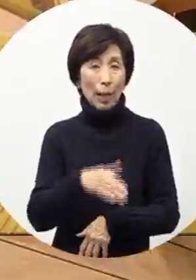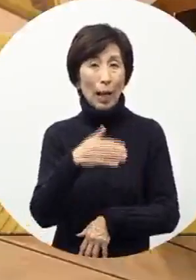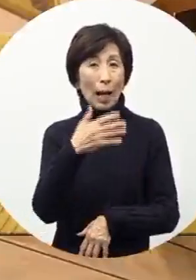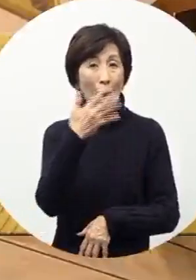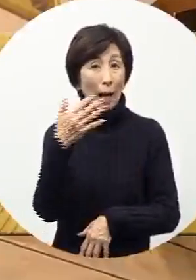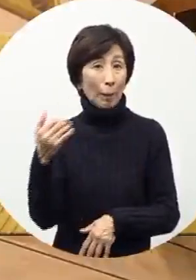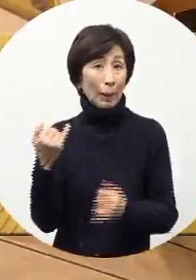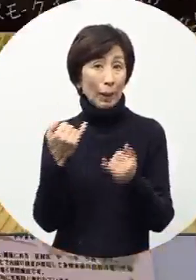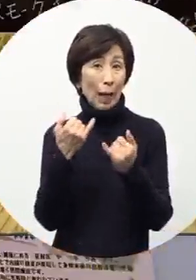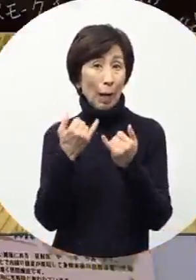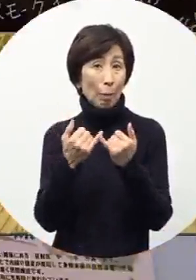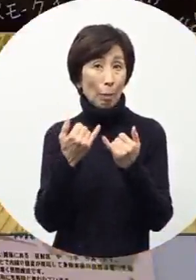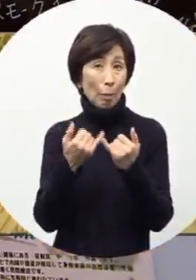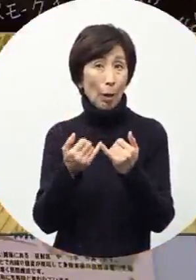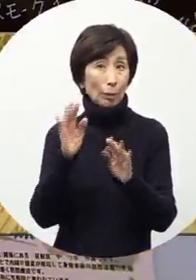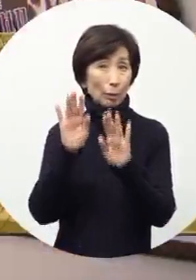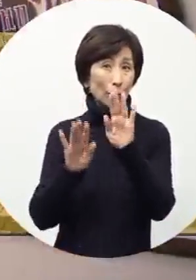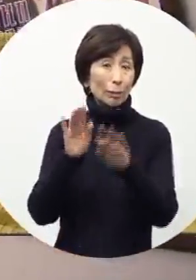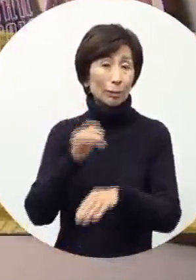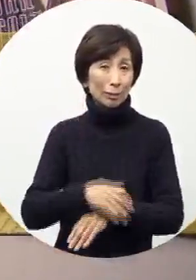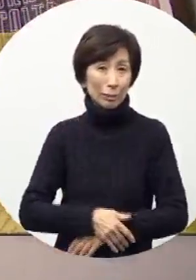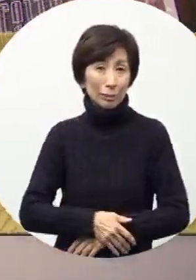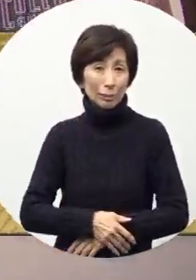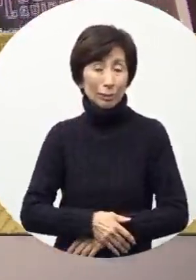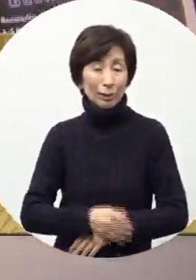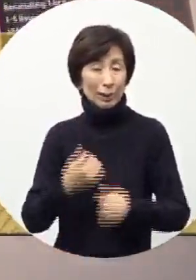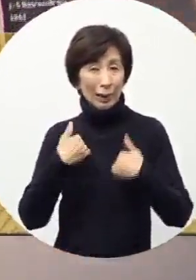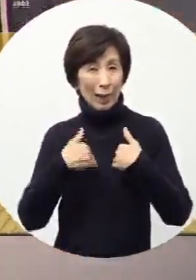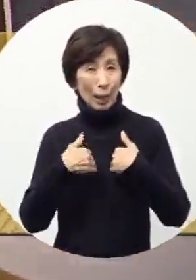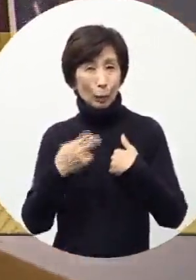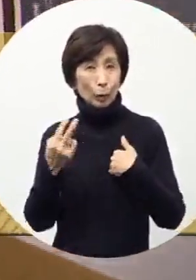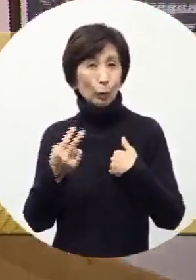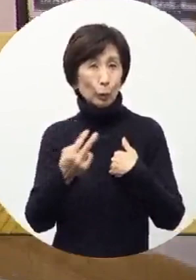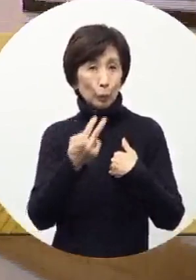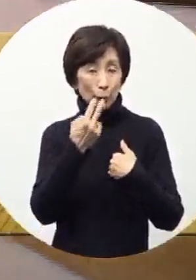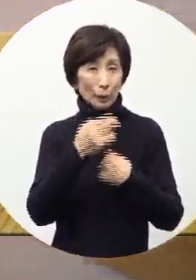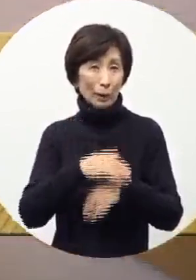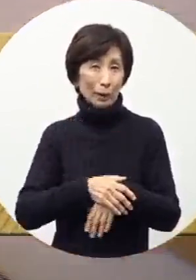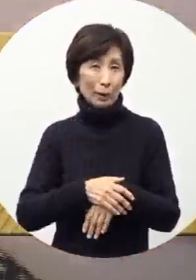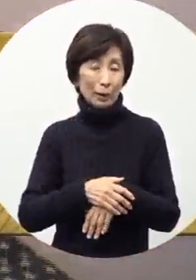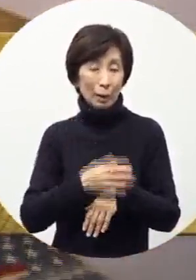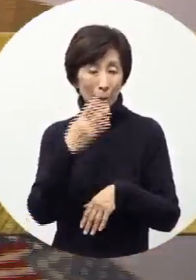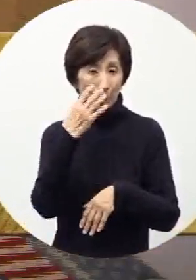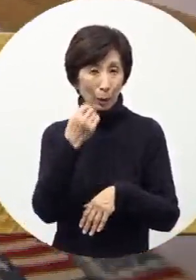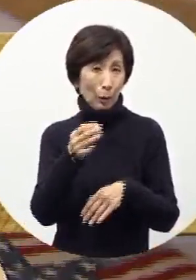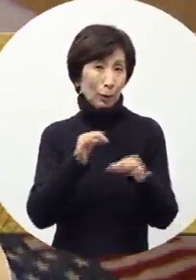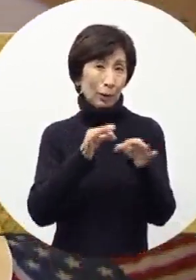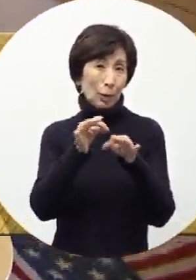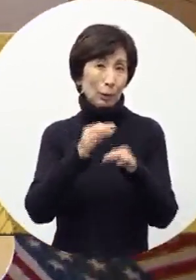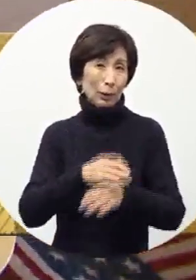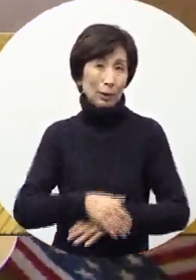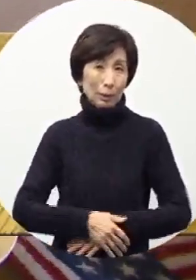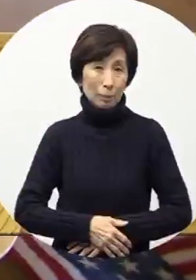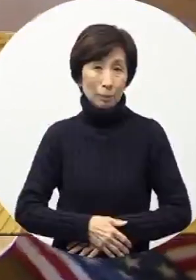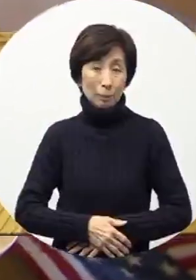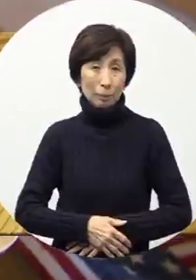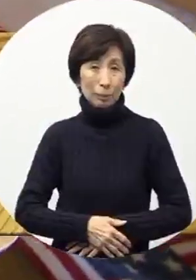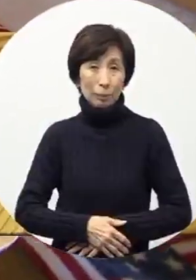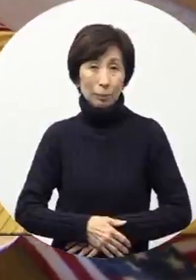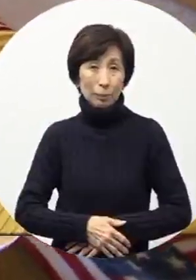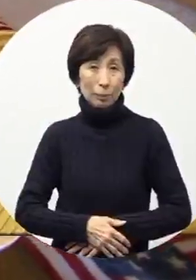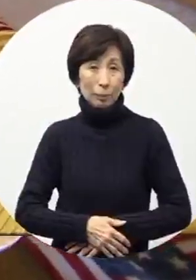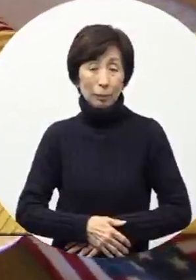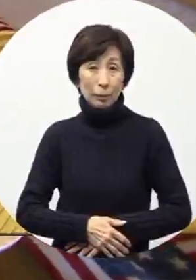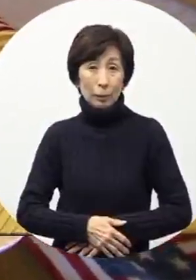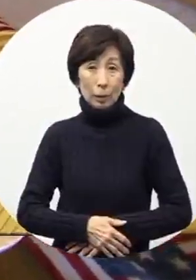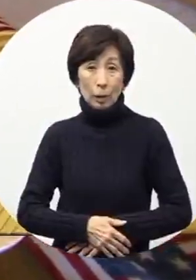装飾が壁一面に散りばめられ、楽しい雰囲気が演出されている魅力的なお店です。 こちら